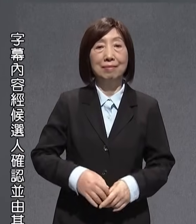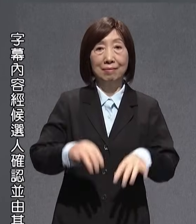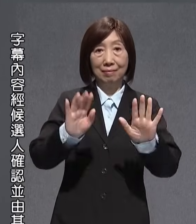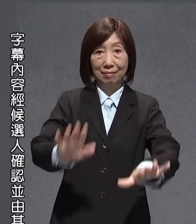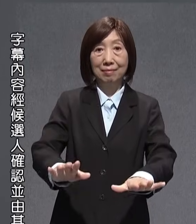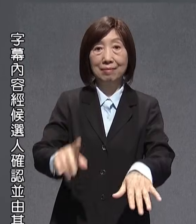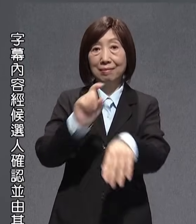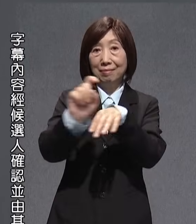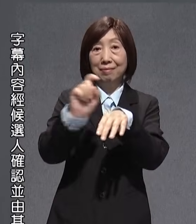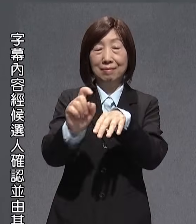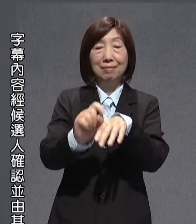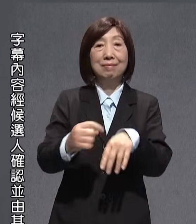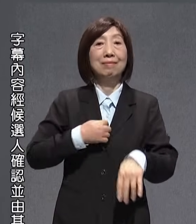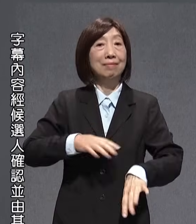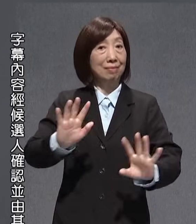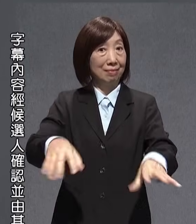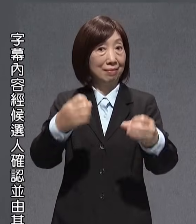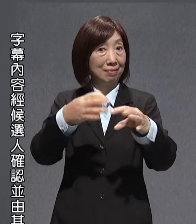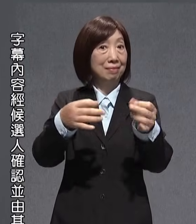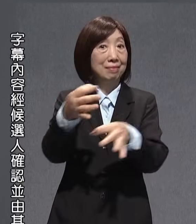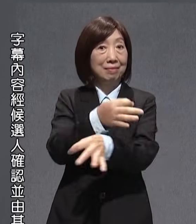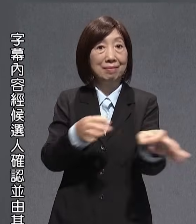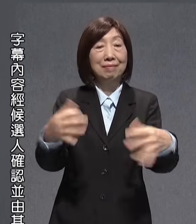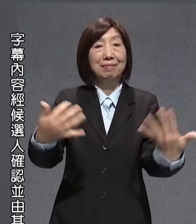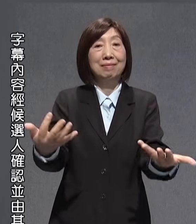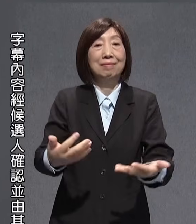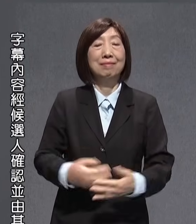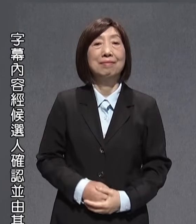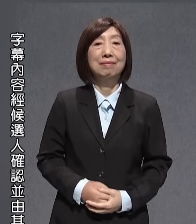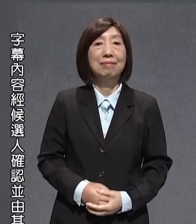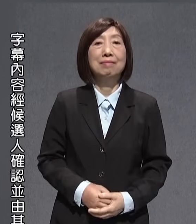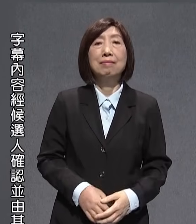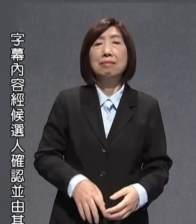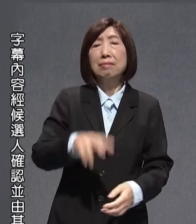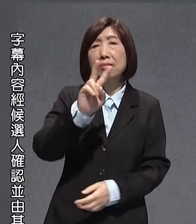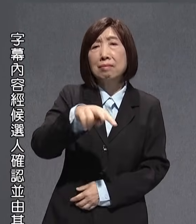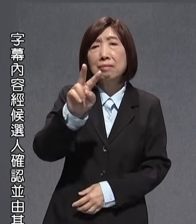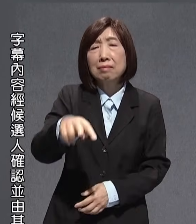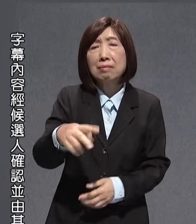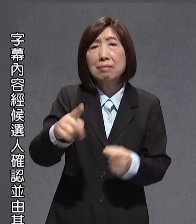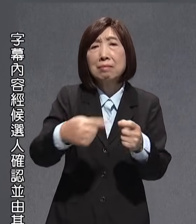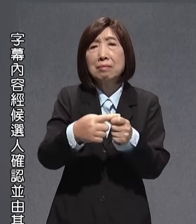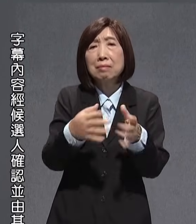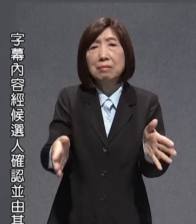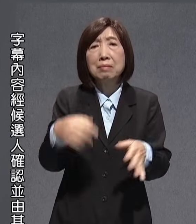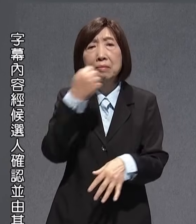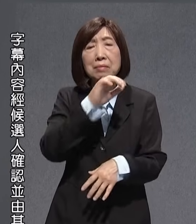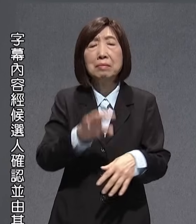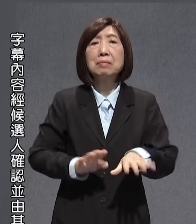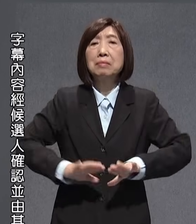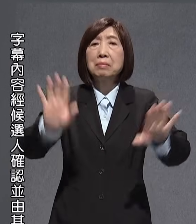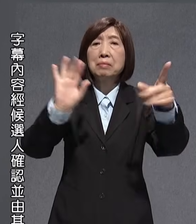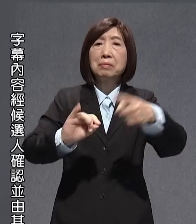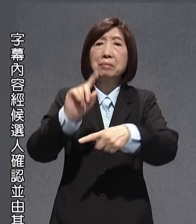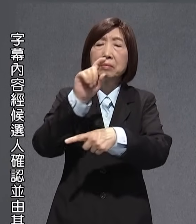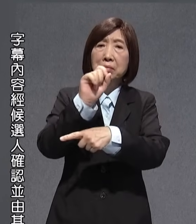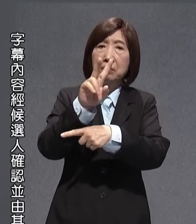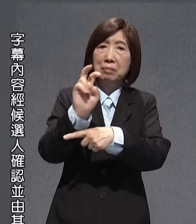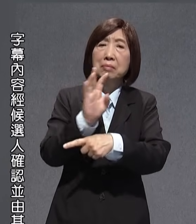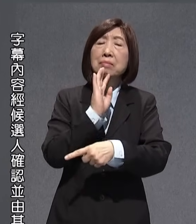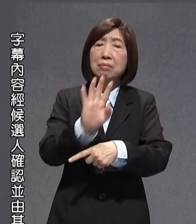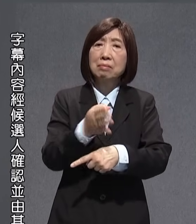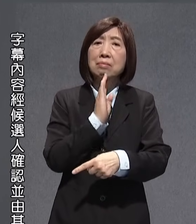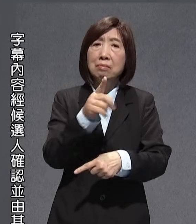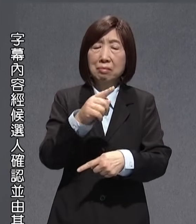一段10分钟哦，我们来讨论经济问题。2000年以来，台湾的 GDP 成长120%，可是国民